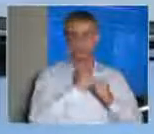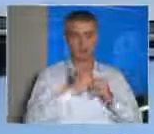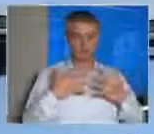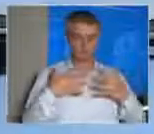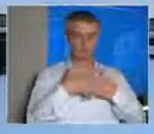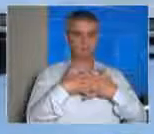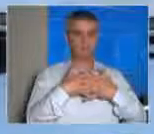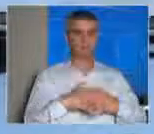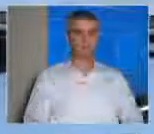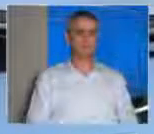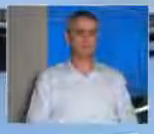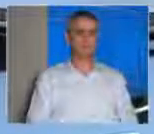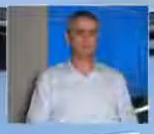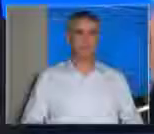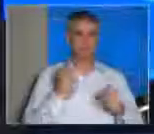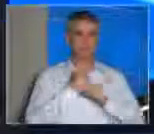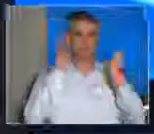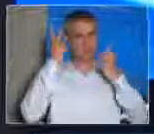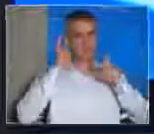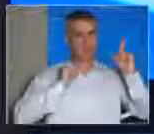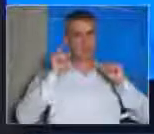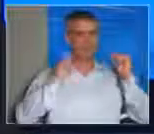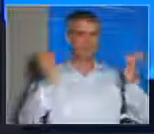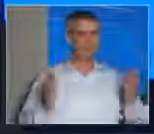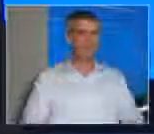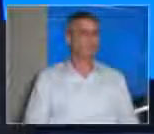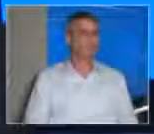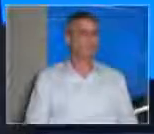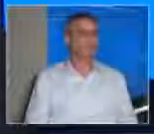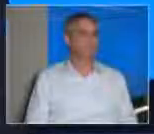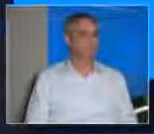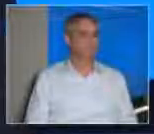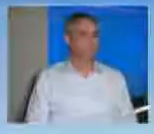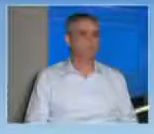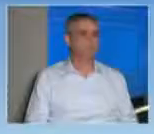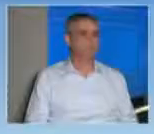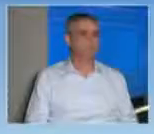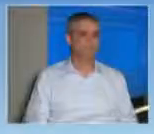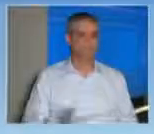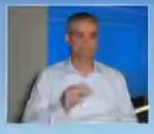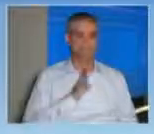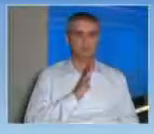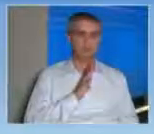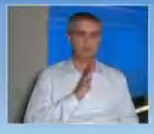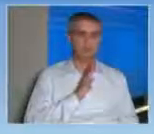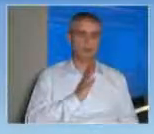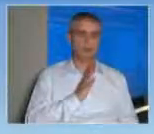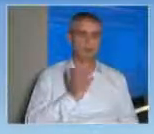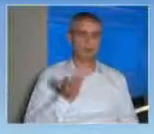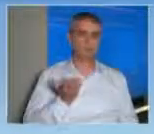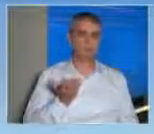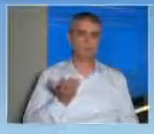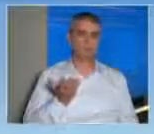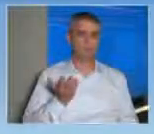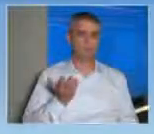איזשהו חיבור. לעשות דיל. לעשות איזה דיל, כן. טוב, האמת שיש פה סכנה מסוימת, במובן